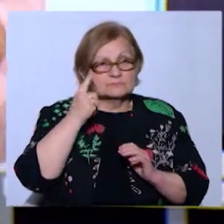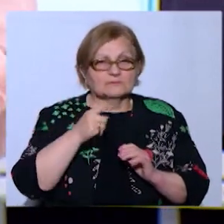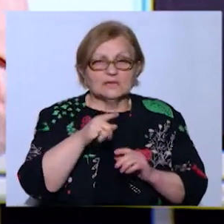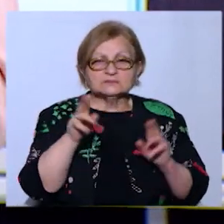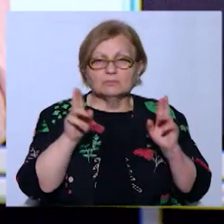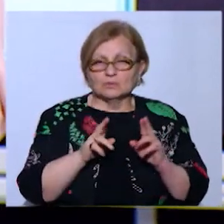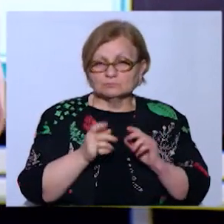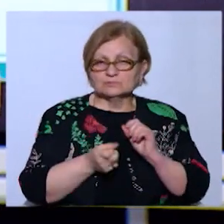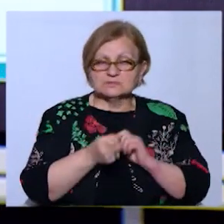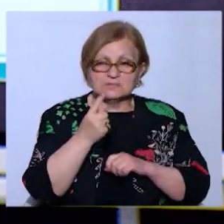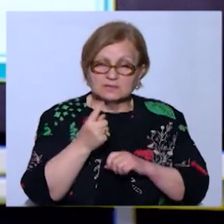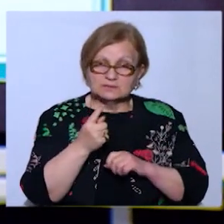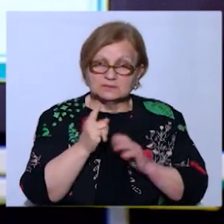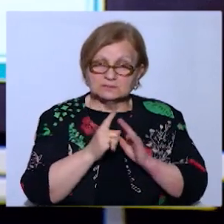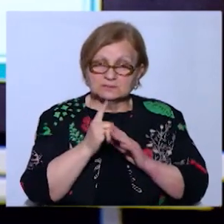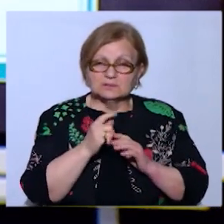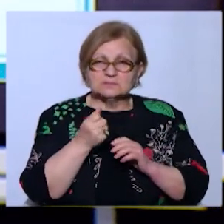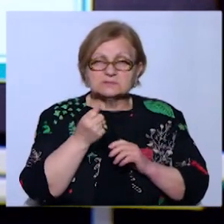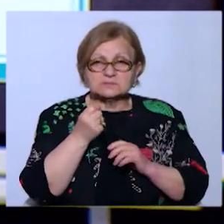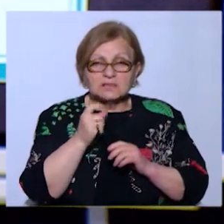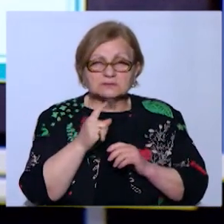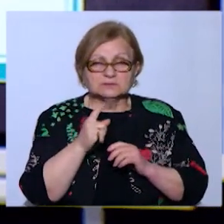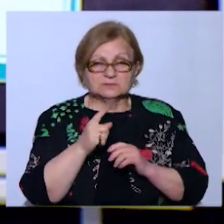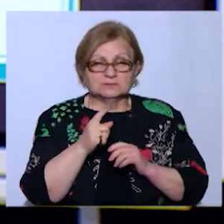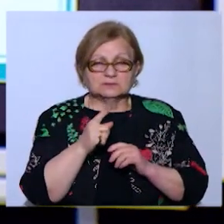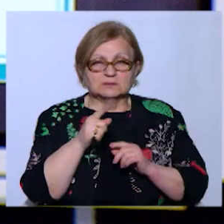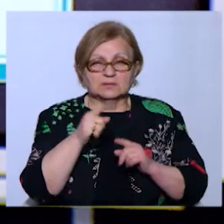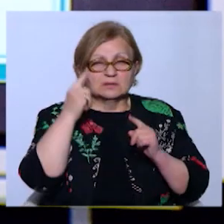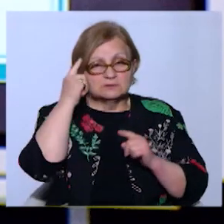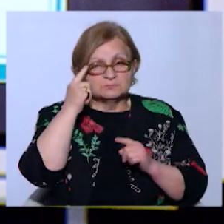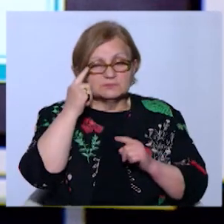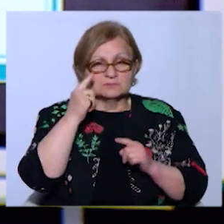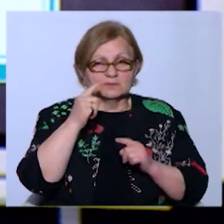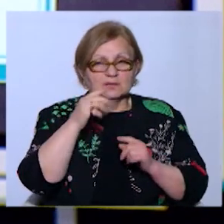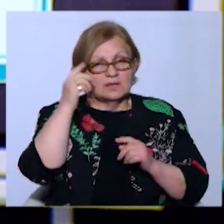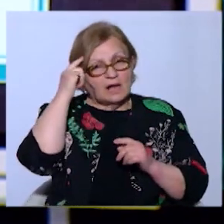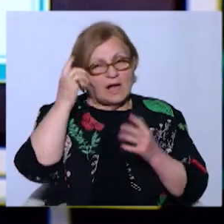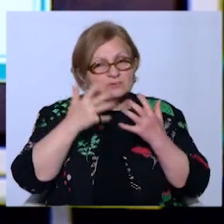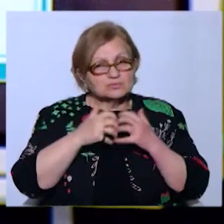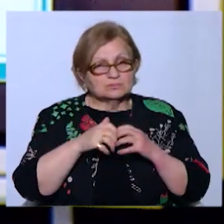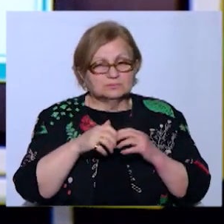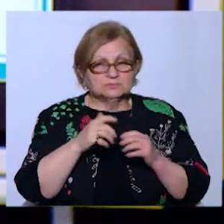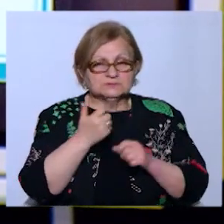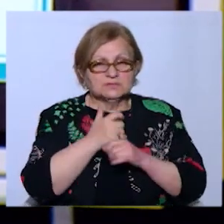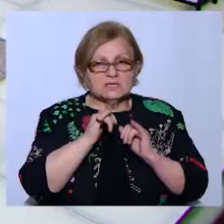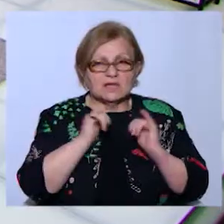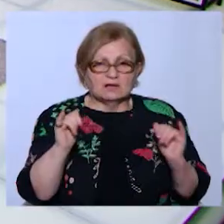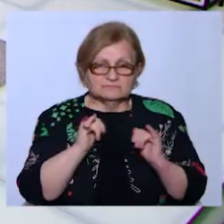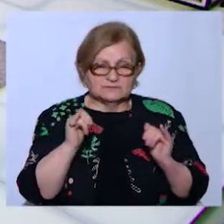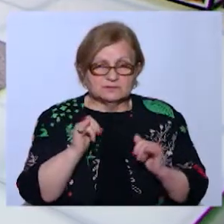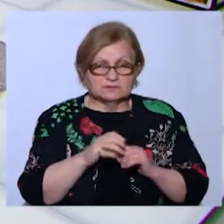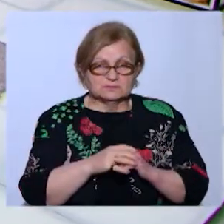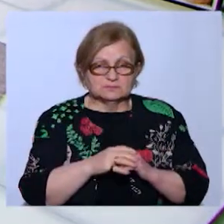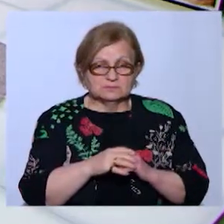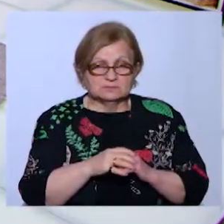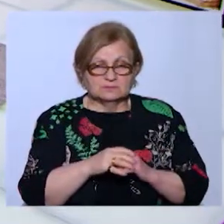ფორმულა საიდან მოდის, საიდან გახდა, ანუ და ეს ფიქრი აზროვნების პროცესს ძალიან ანვითარებს. ანუ